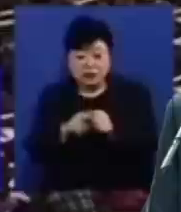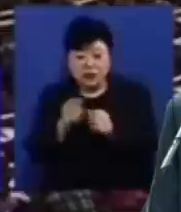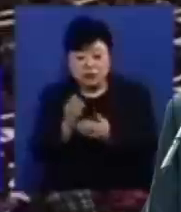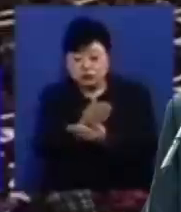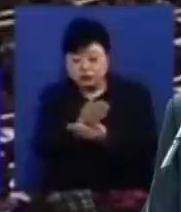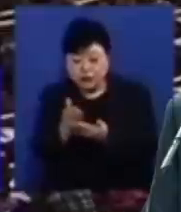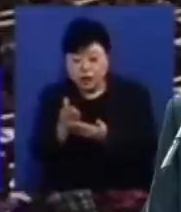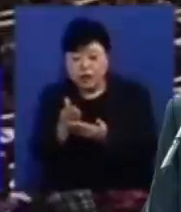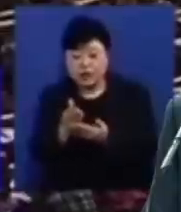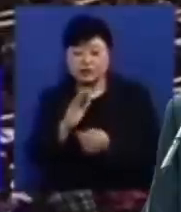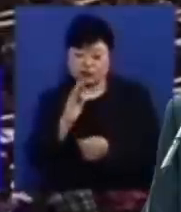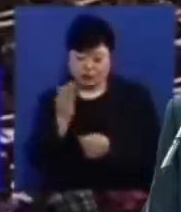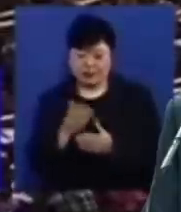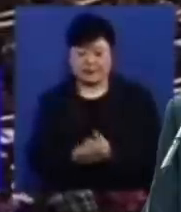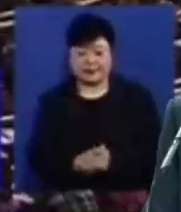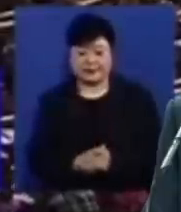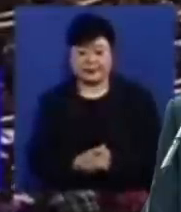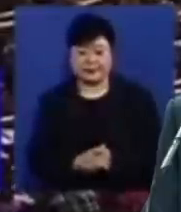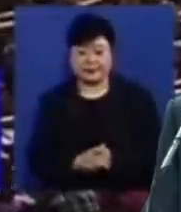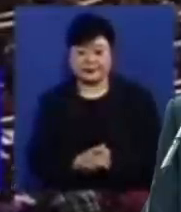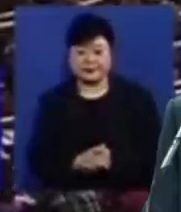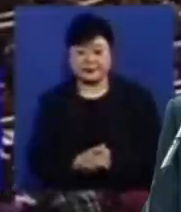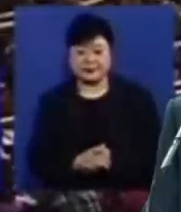분별되기 때문이라.